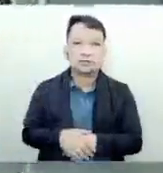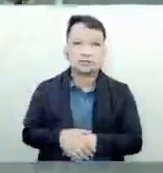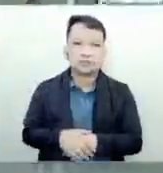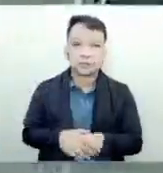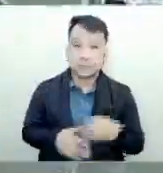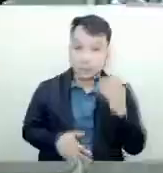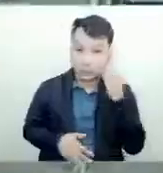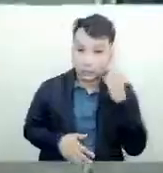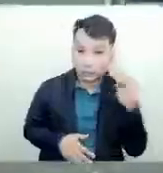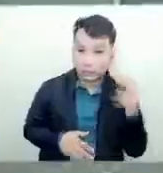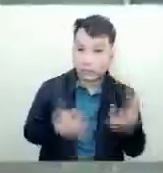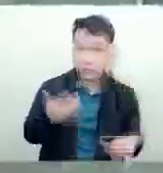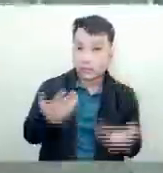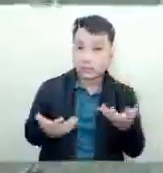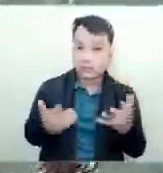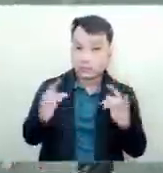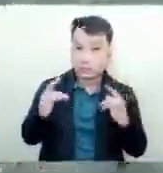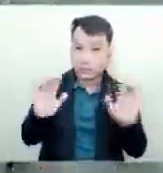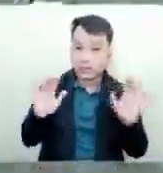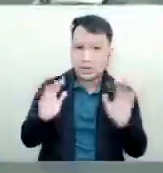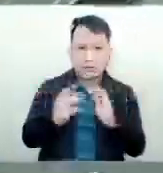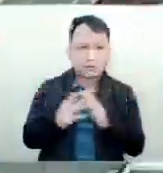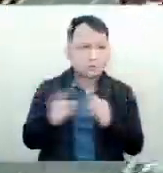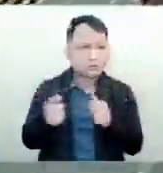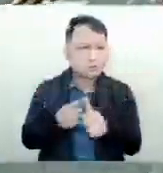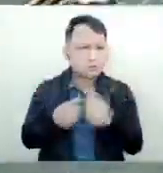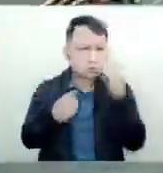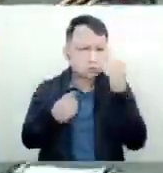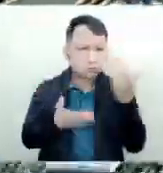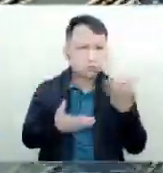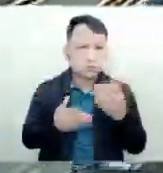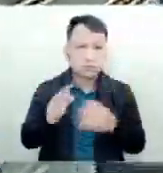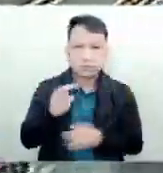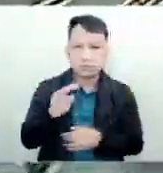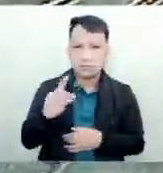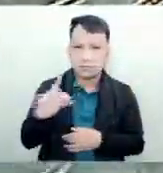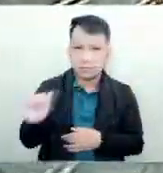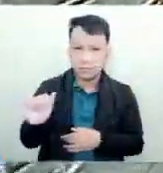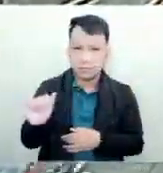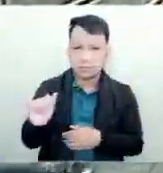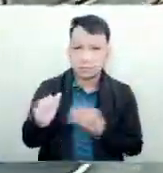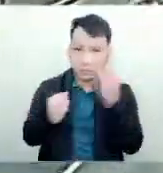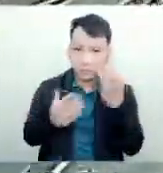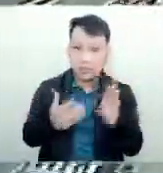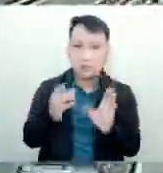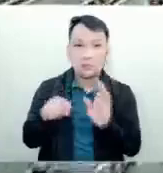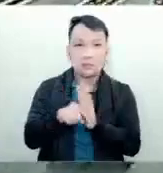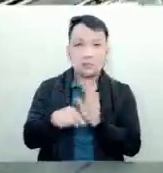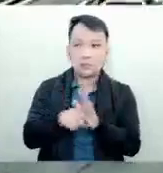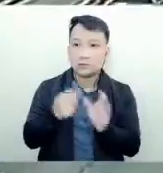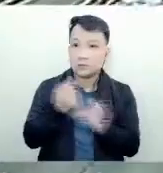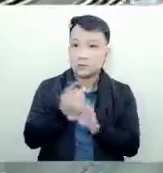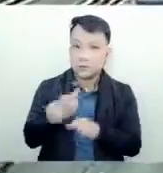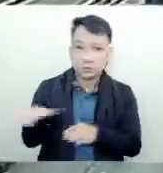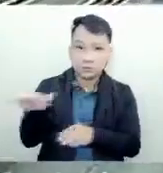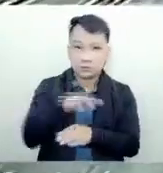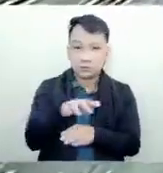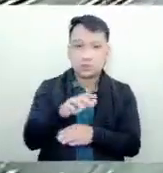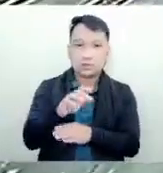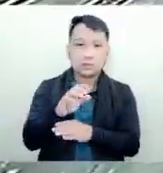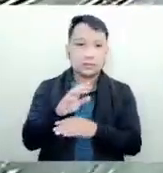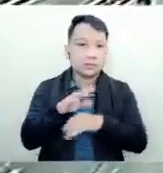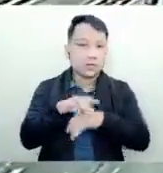maliban sa light truck ban, na una nang ibinalik ng MMDA yung truck ban sa buong Metro Manila noong May